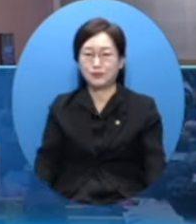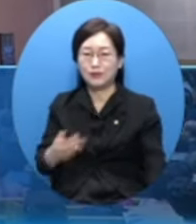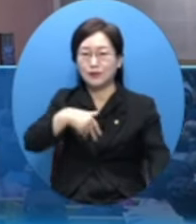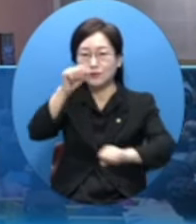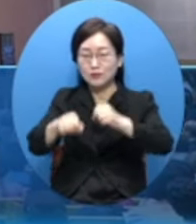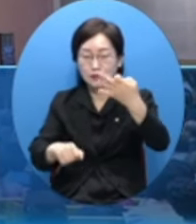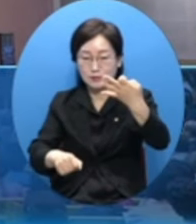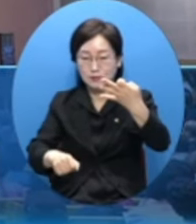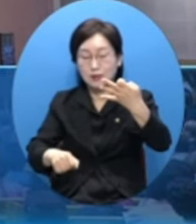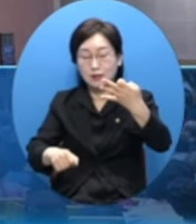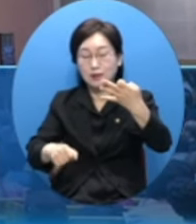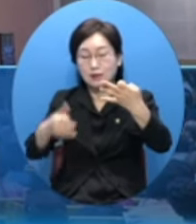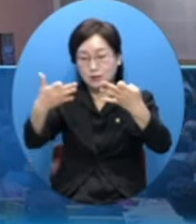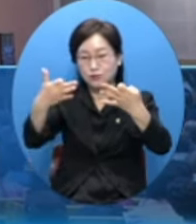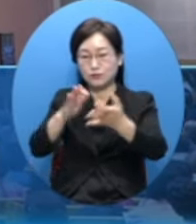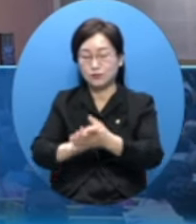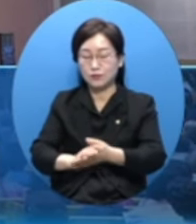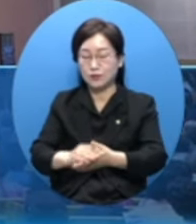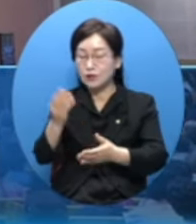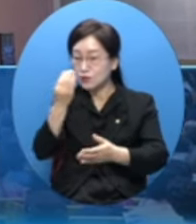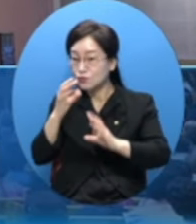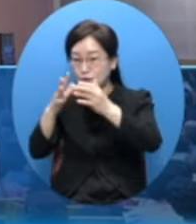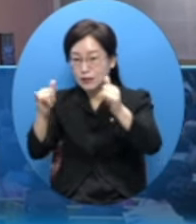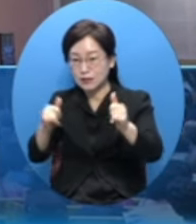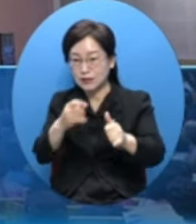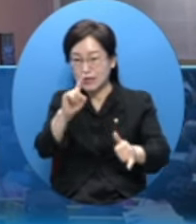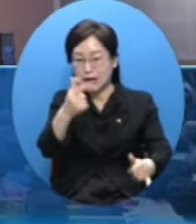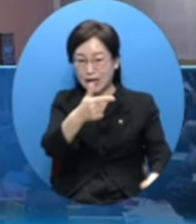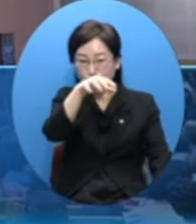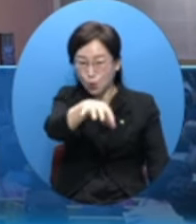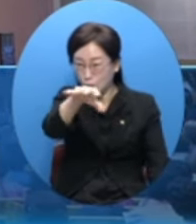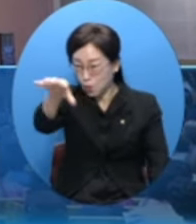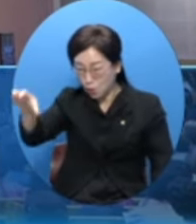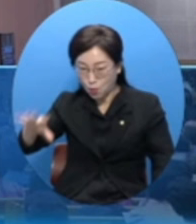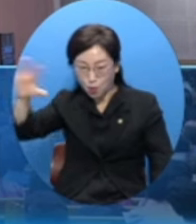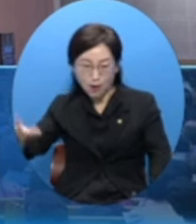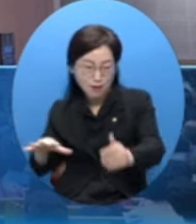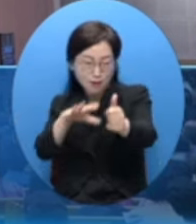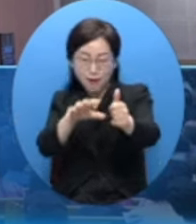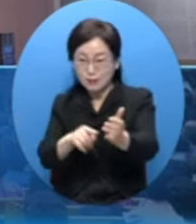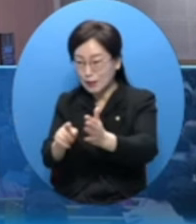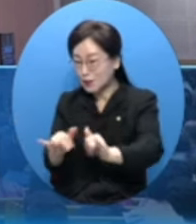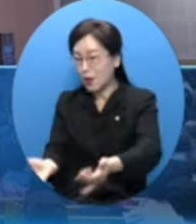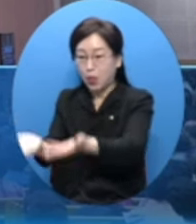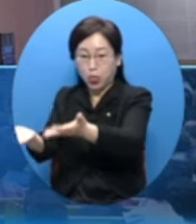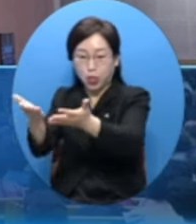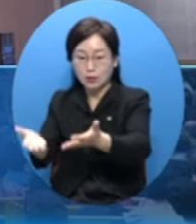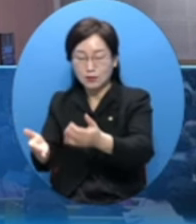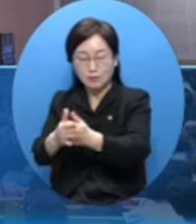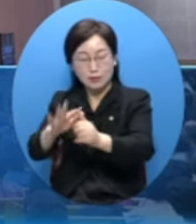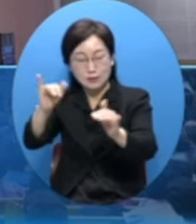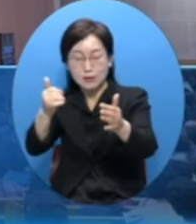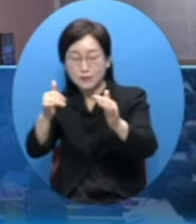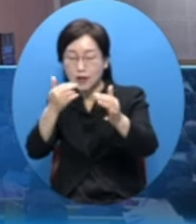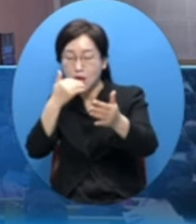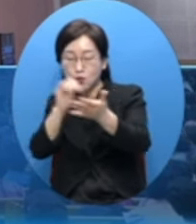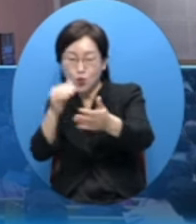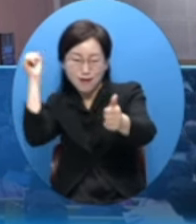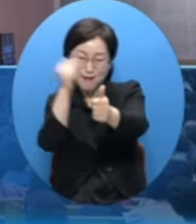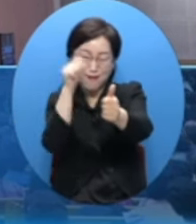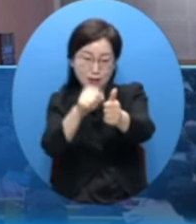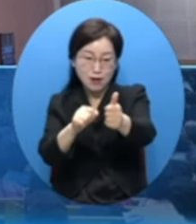19절을 설명합니다. 유대인들이 안디옥과 이고니온에서 와서 무리를 충동하니 그들이 돌로 바울을 쳐서 죽은 줄 알고